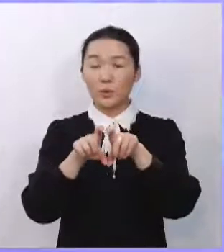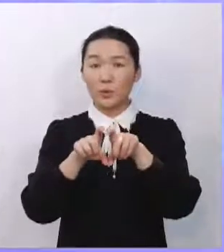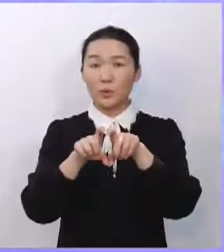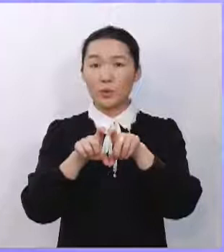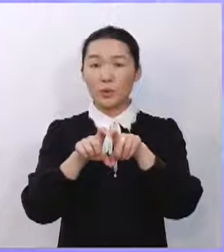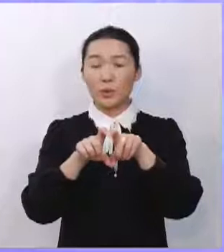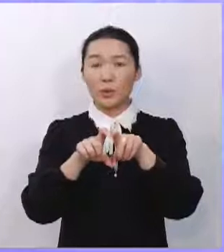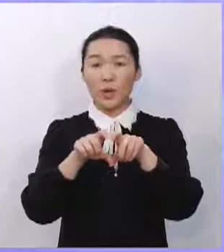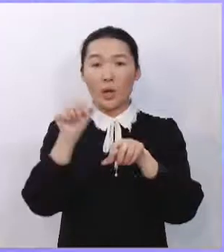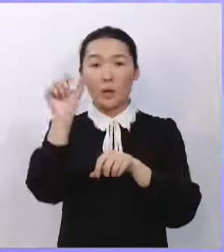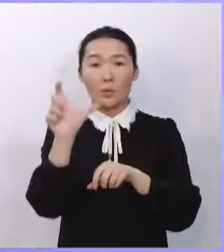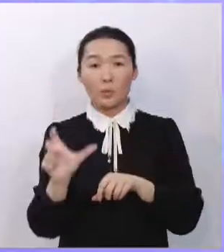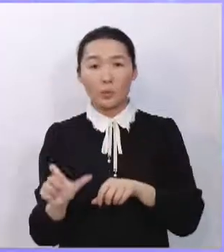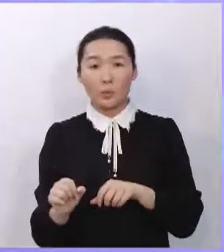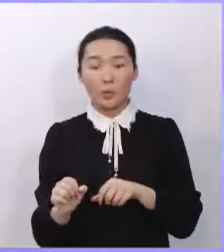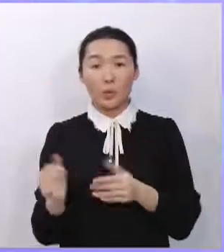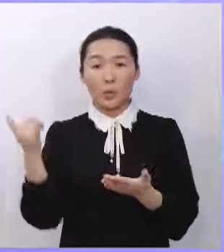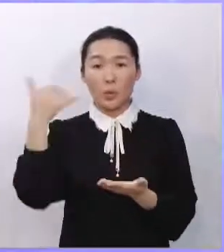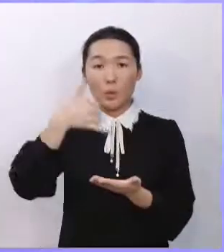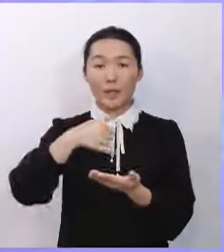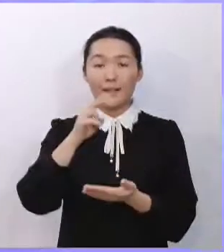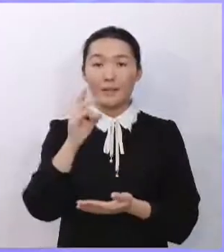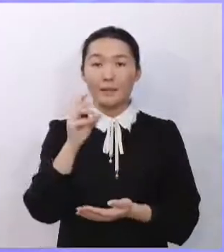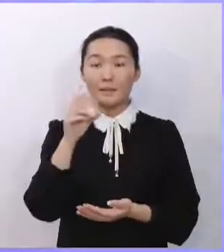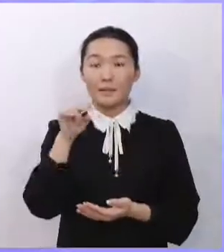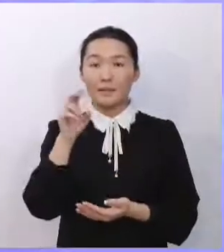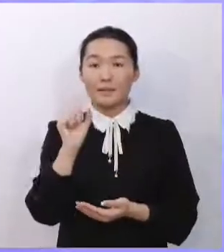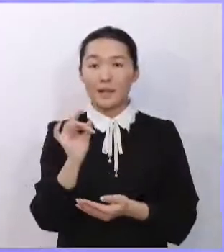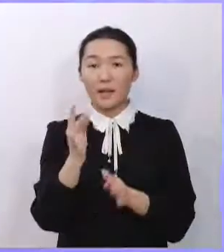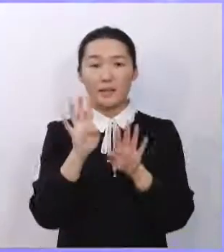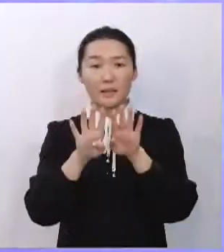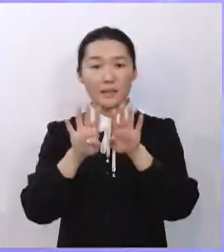текчелеринде бөтөлкөлөргө куюлган кымыздар дизилип турат.